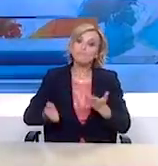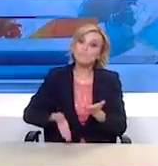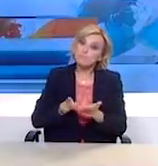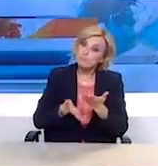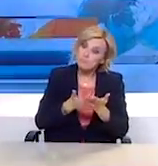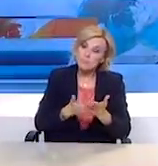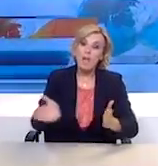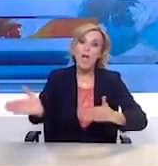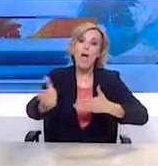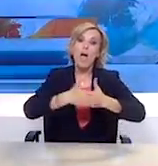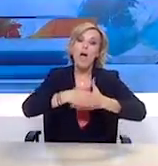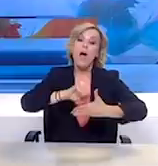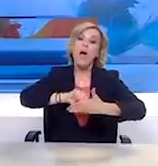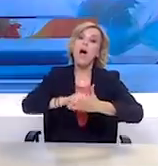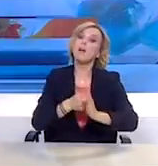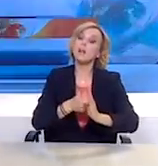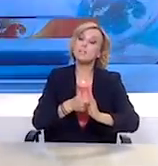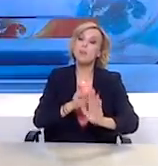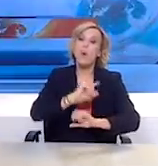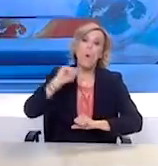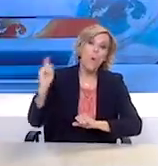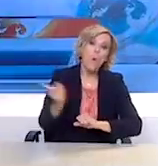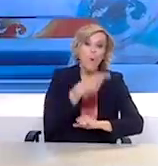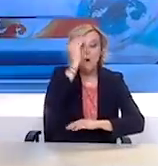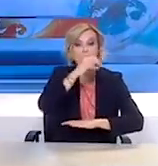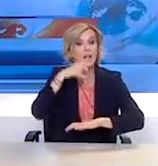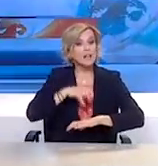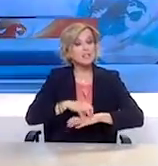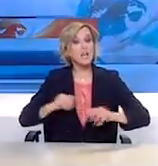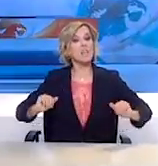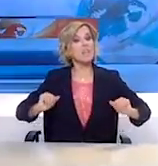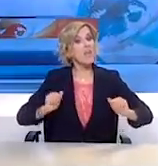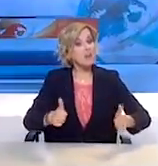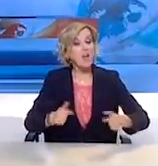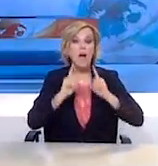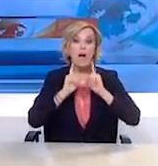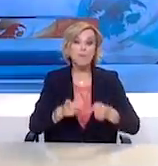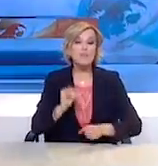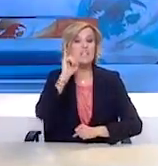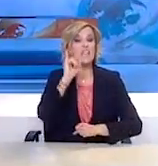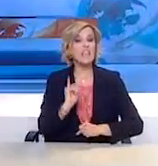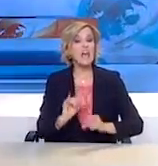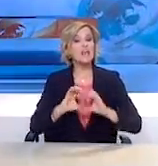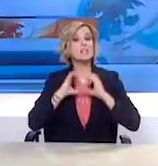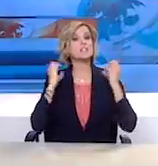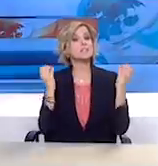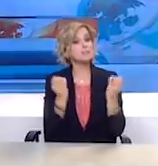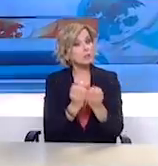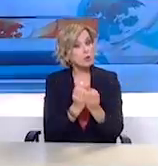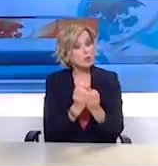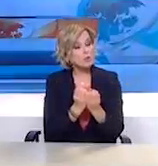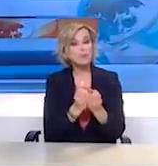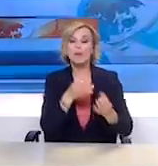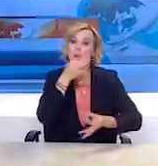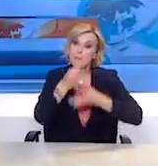διάδοσης του κορονοϊού, έδωσε με ψηλό αίσθημα ευθύνης και γενναιότητα στο πλαίσιο των αποφάσεών της πολιτείας κατευθύνσεις προς τους πιστούς εν